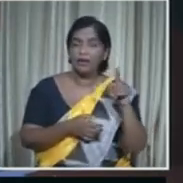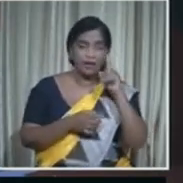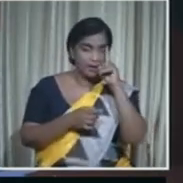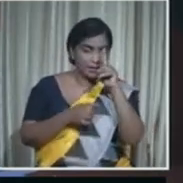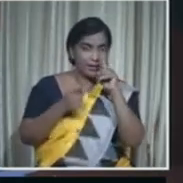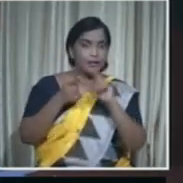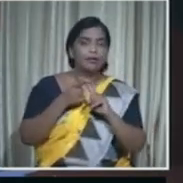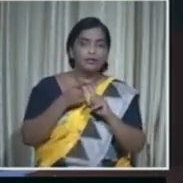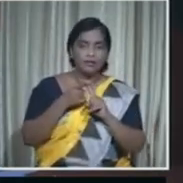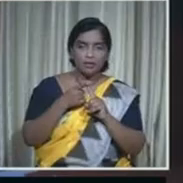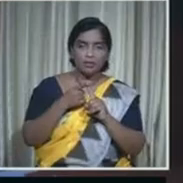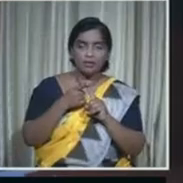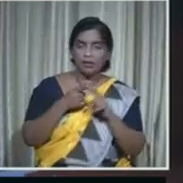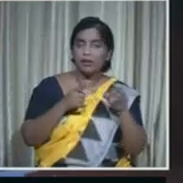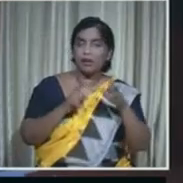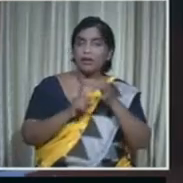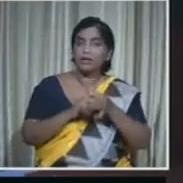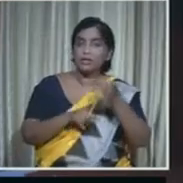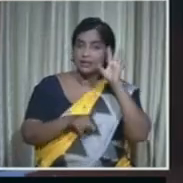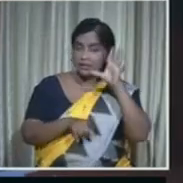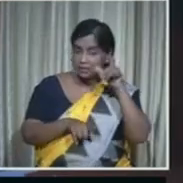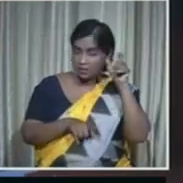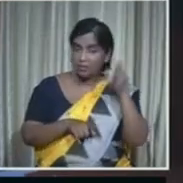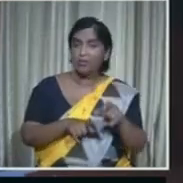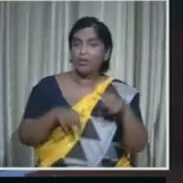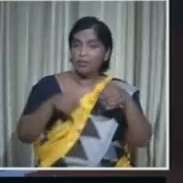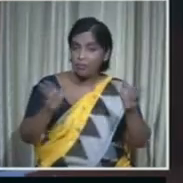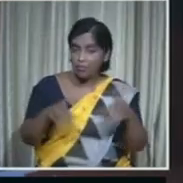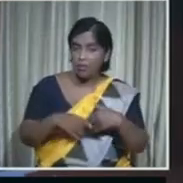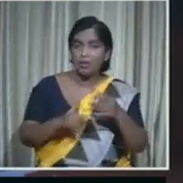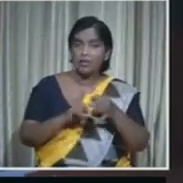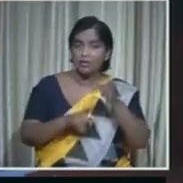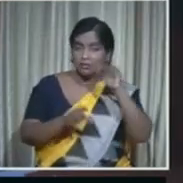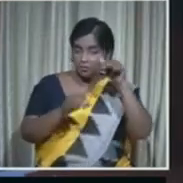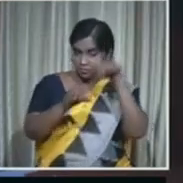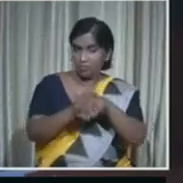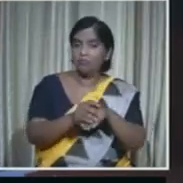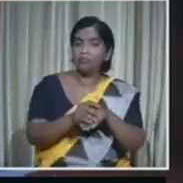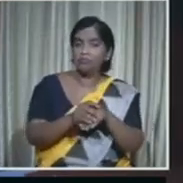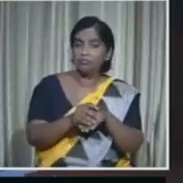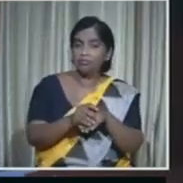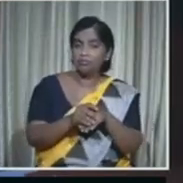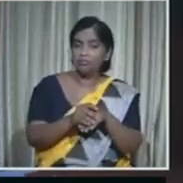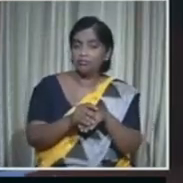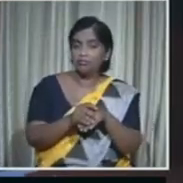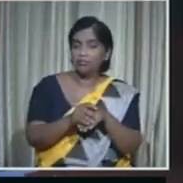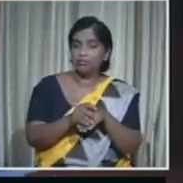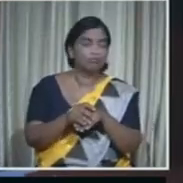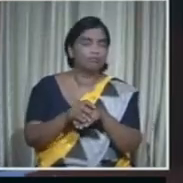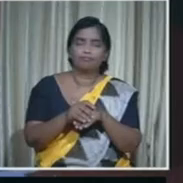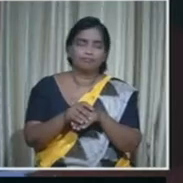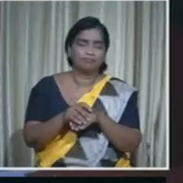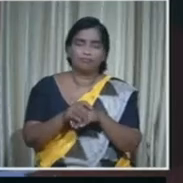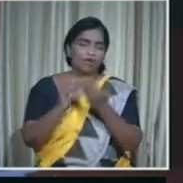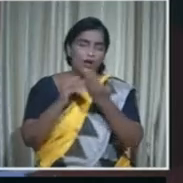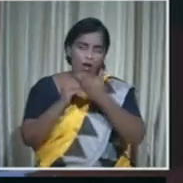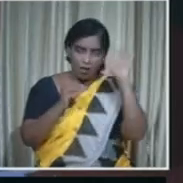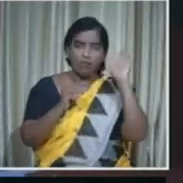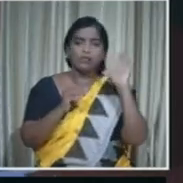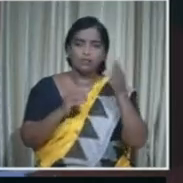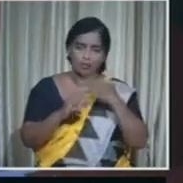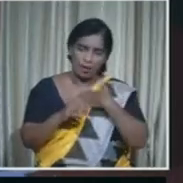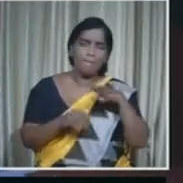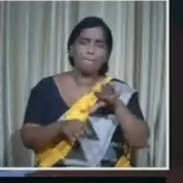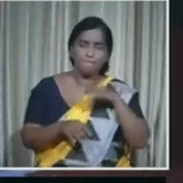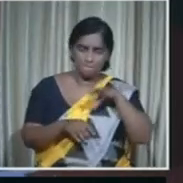තමයි මේ ජනාධිපතිවරයා තවදුරටත් මෙම ධූරේ හෙබිය සිටිය නොතිය කියන චෝදනාව. ඒක අපි පිළිගන්න